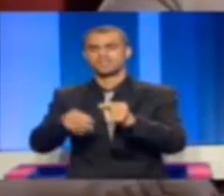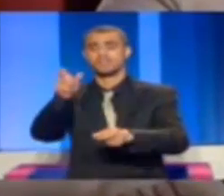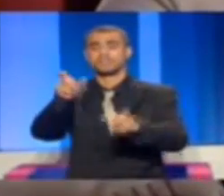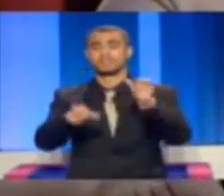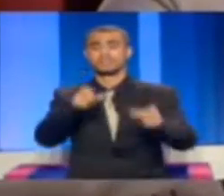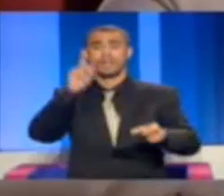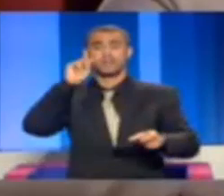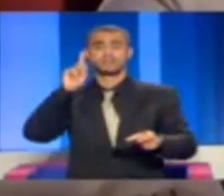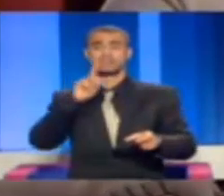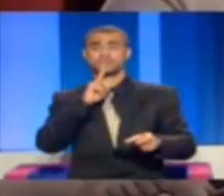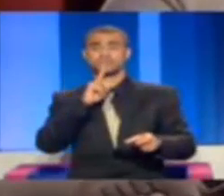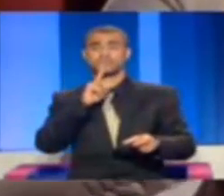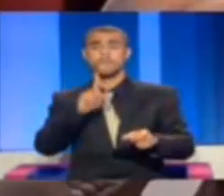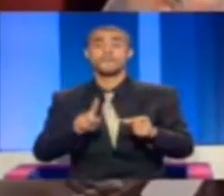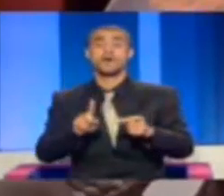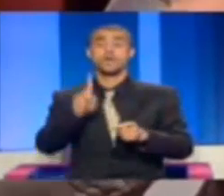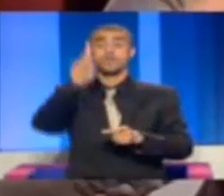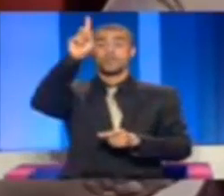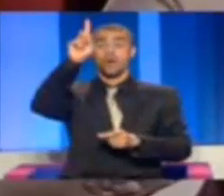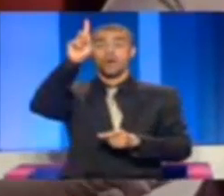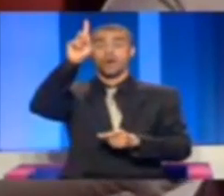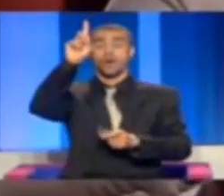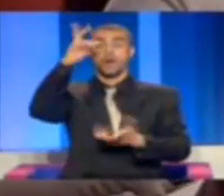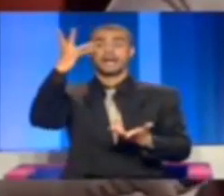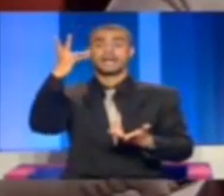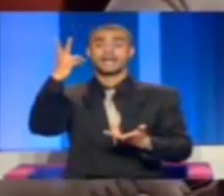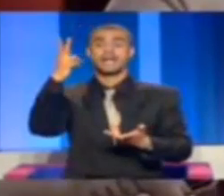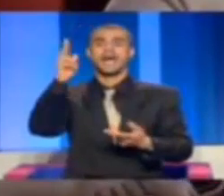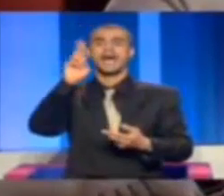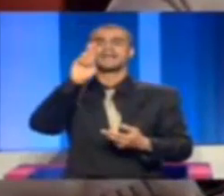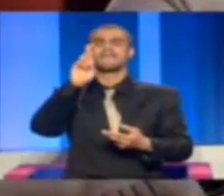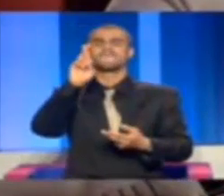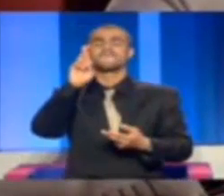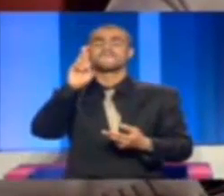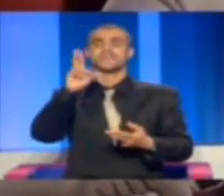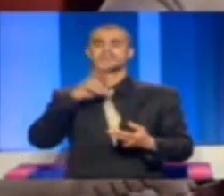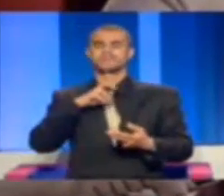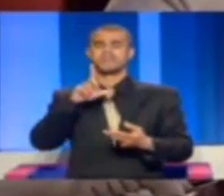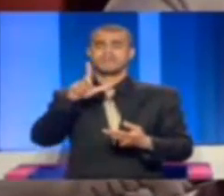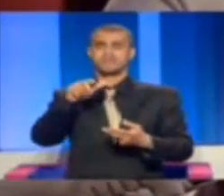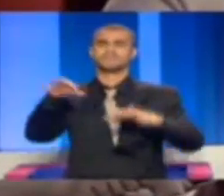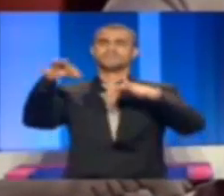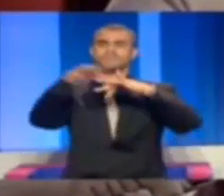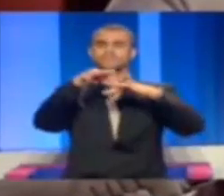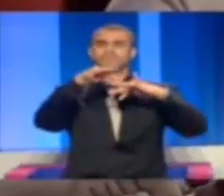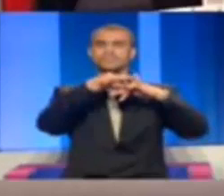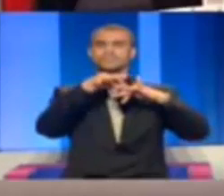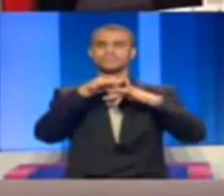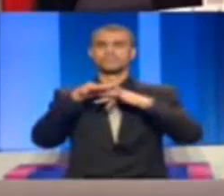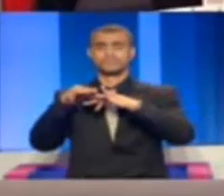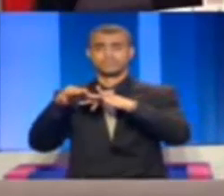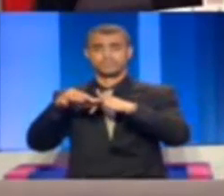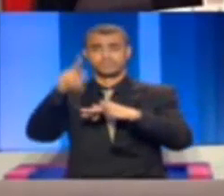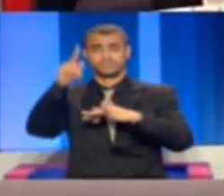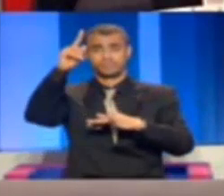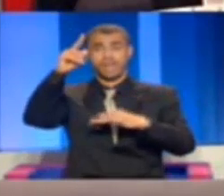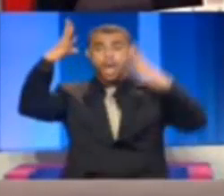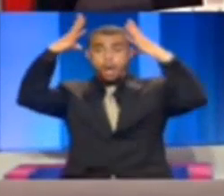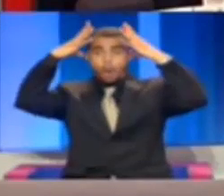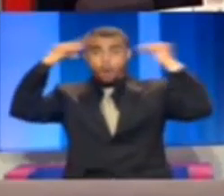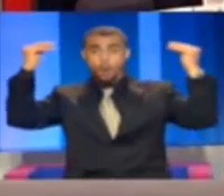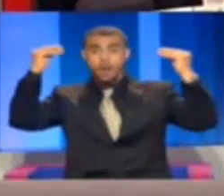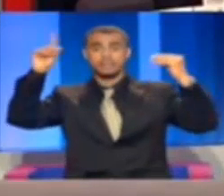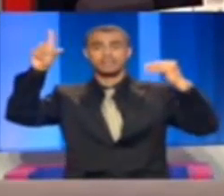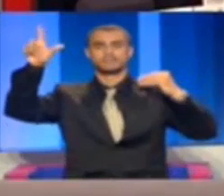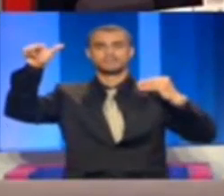ان الاخوان اللي في الريف معروف انهم كيتزوجوا ما بين العائلات. كذلك غير باش ناكد هذا الشيء، ان في هولندا اكبر